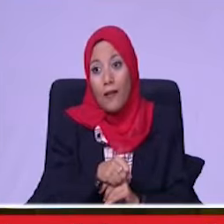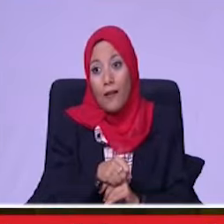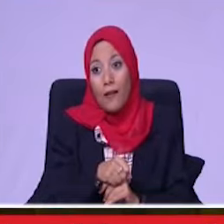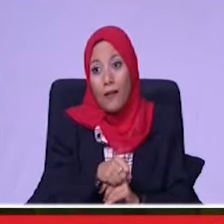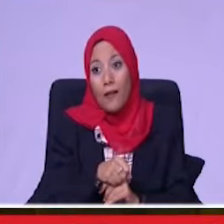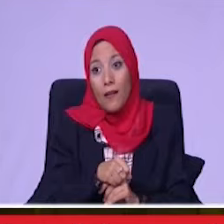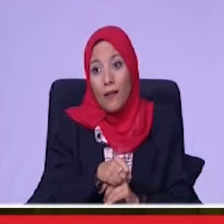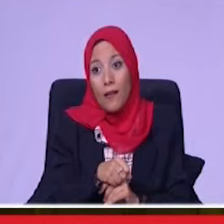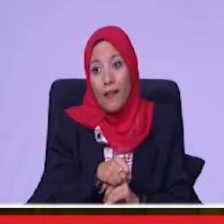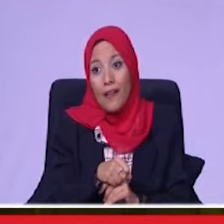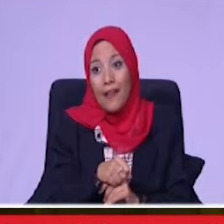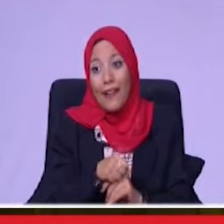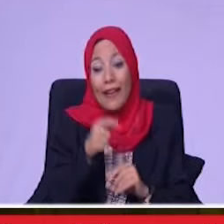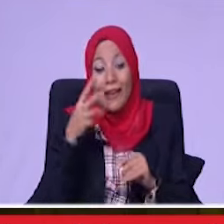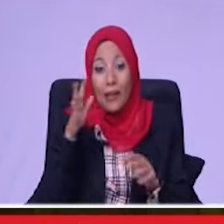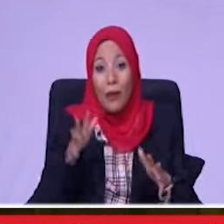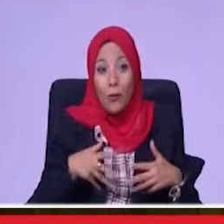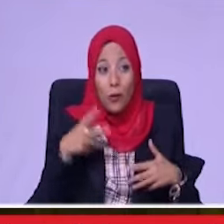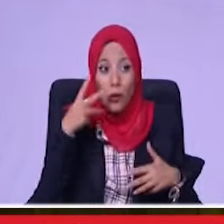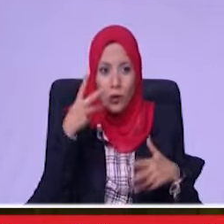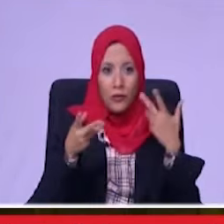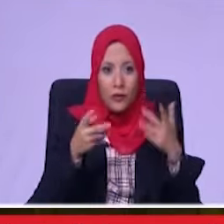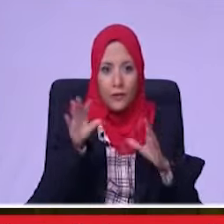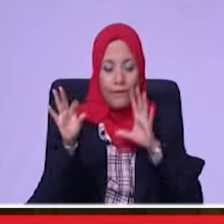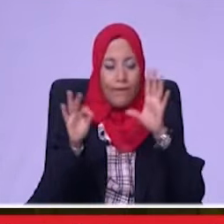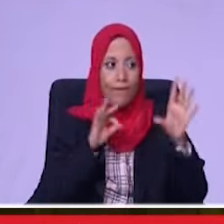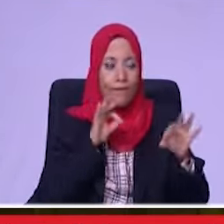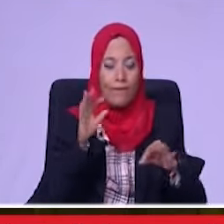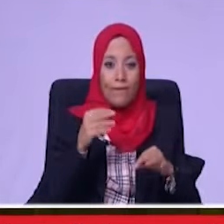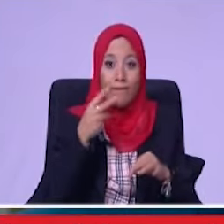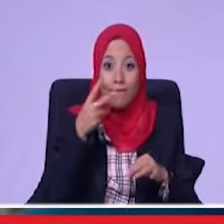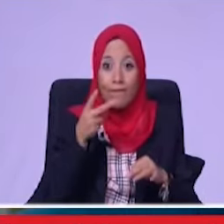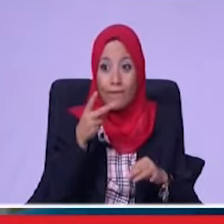طب أنت شفت حاجة معينة خليتك تبقى كده؟